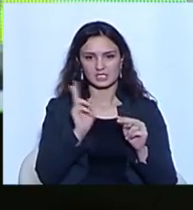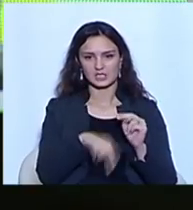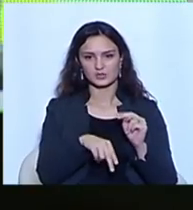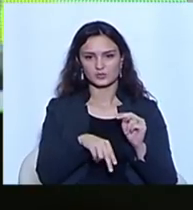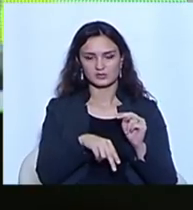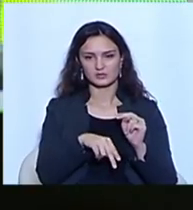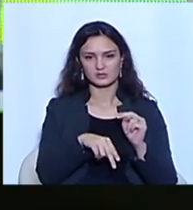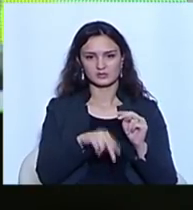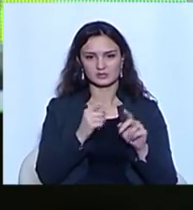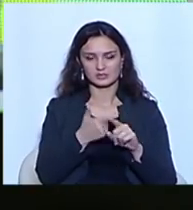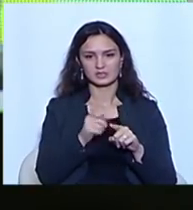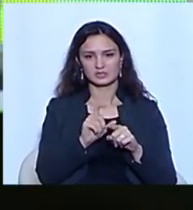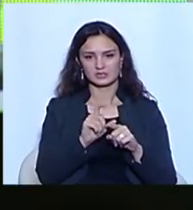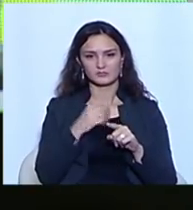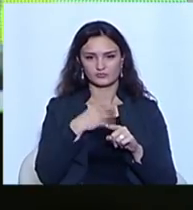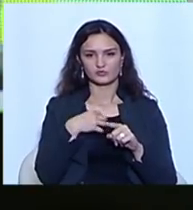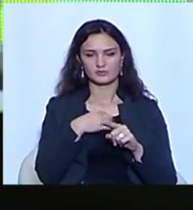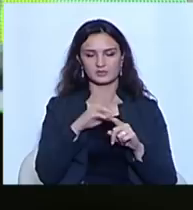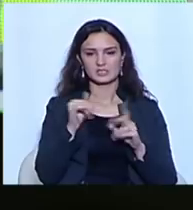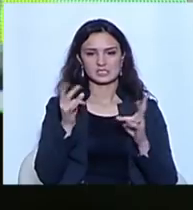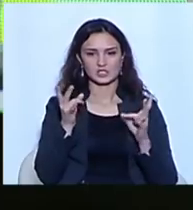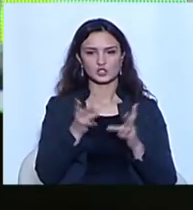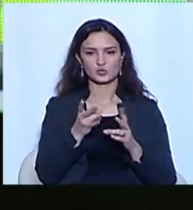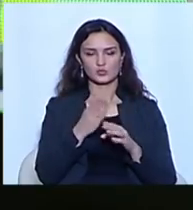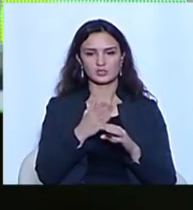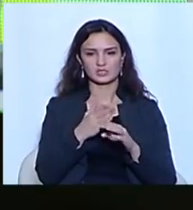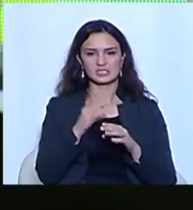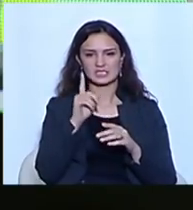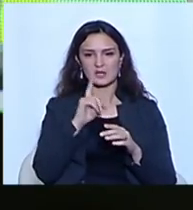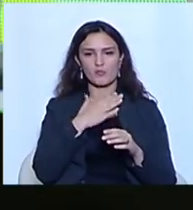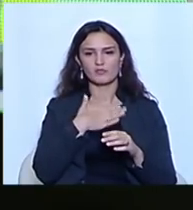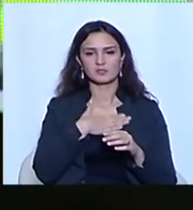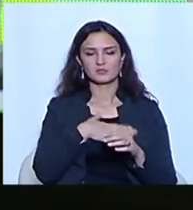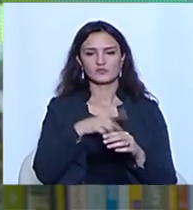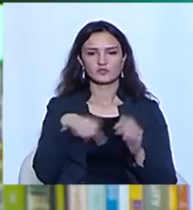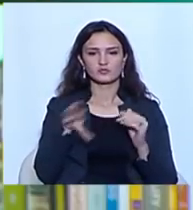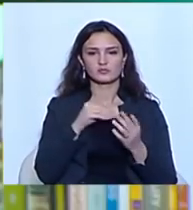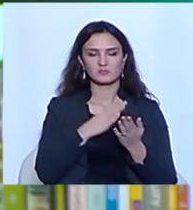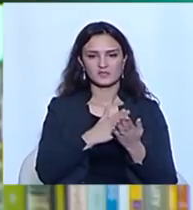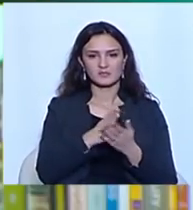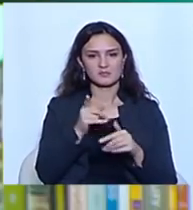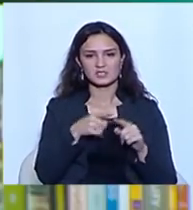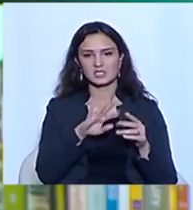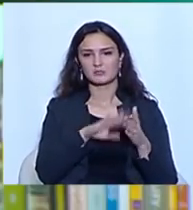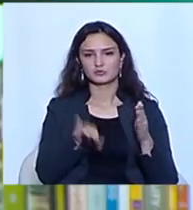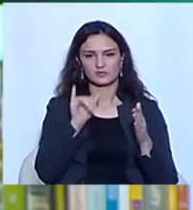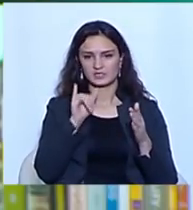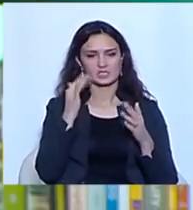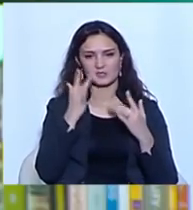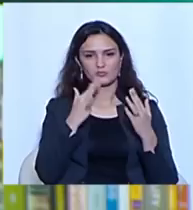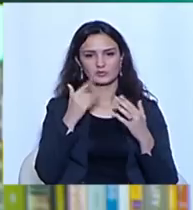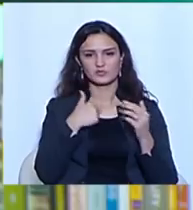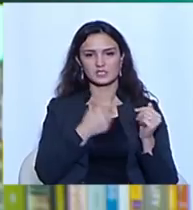დაასრულა, ძალიან მნიშვნელოვანი და საჭირო როტოა, სიამოვნება, რომლისკენაც მივისწრაფით, რომლის გარეშეც ვერ წარმოგვიდგენია